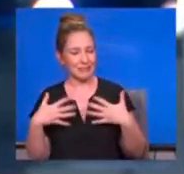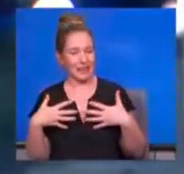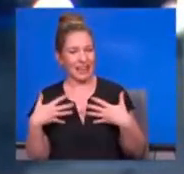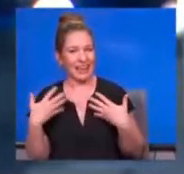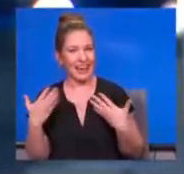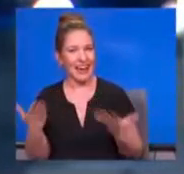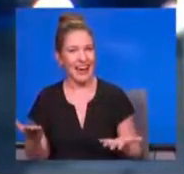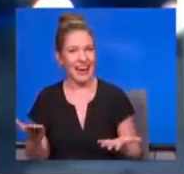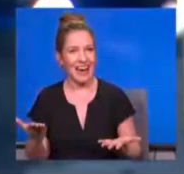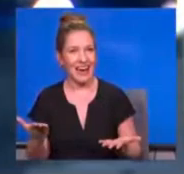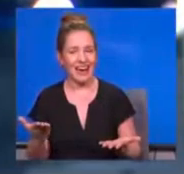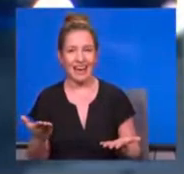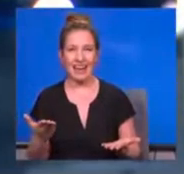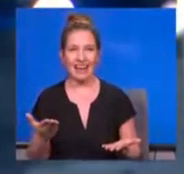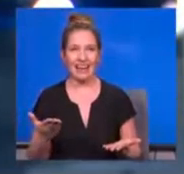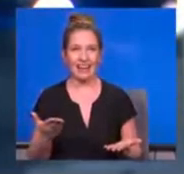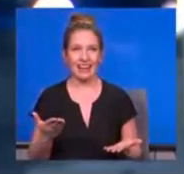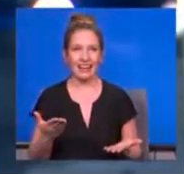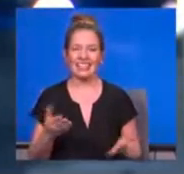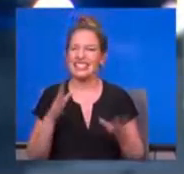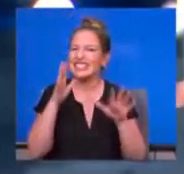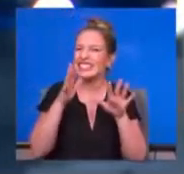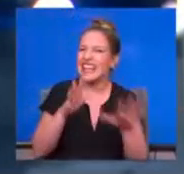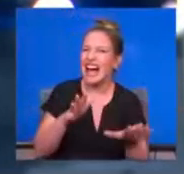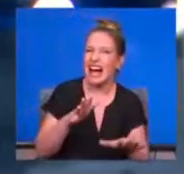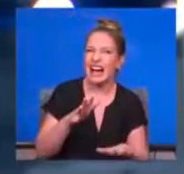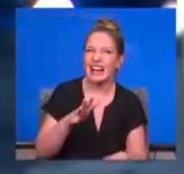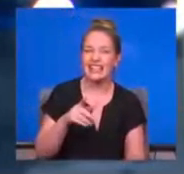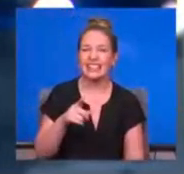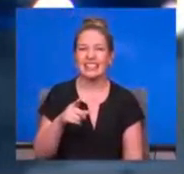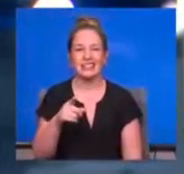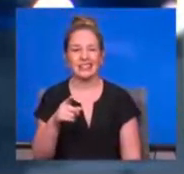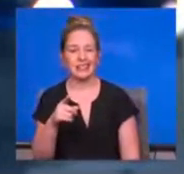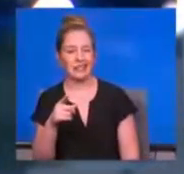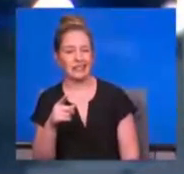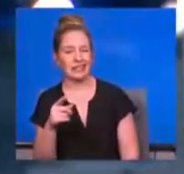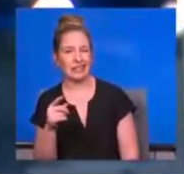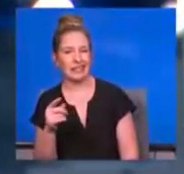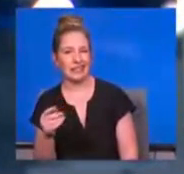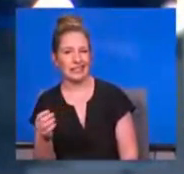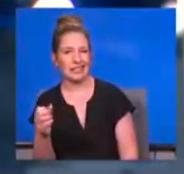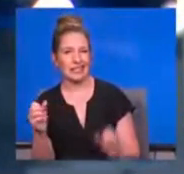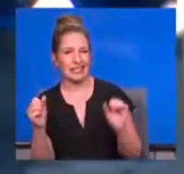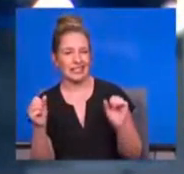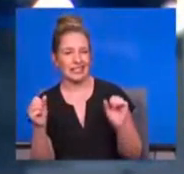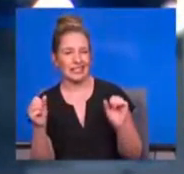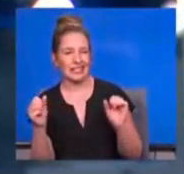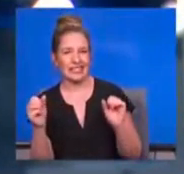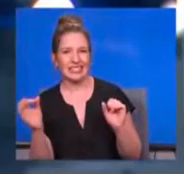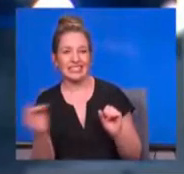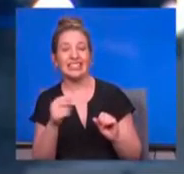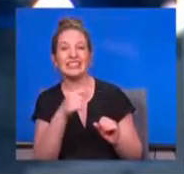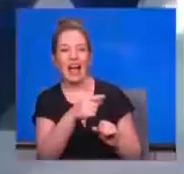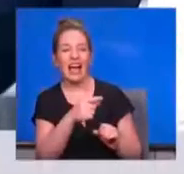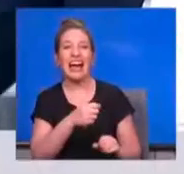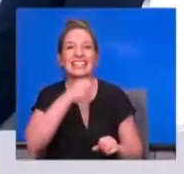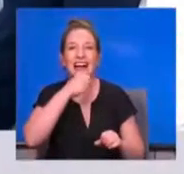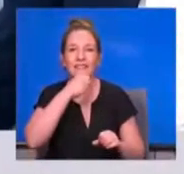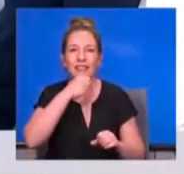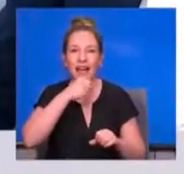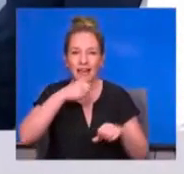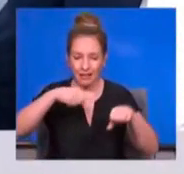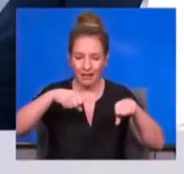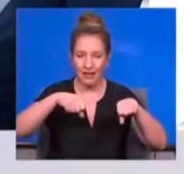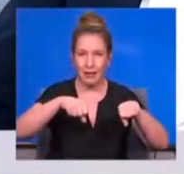להרפתקה. השנאה. בסרקזם על האיש שנוסעת, הסבתא שנשבתה. וואו. העניין הזה של... איזה רוע.